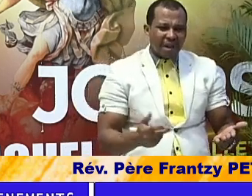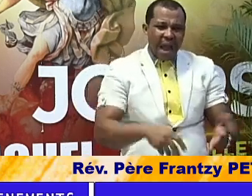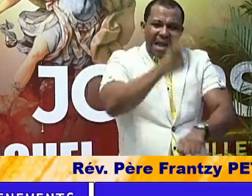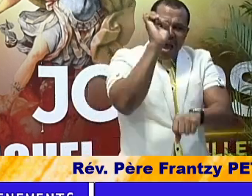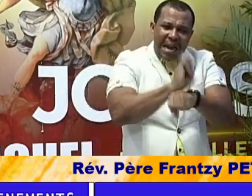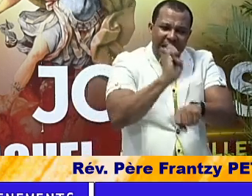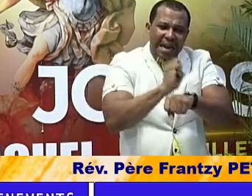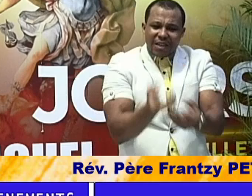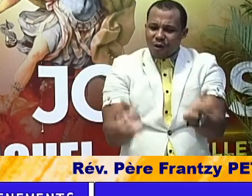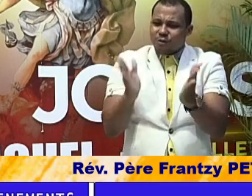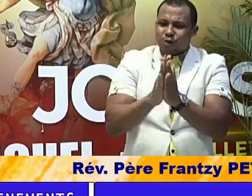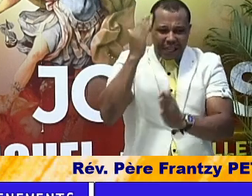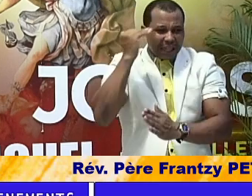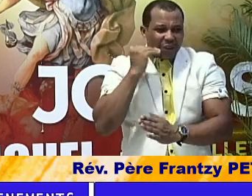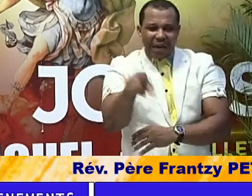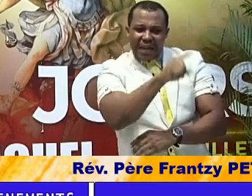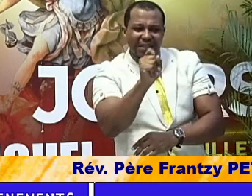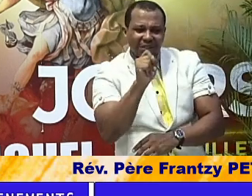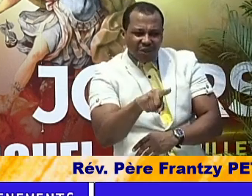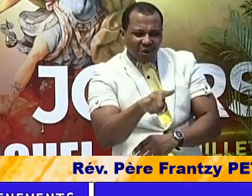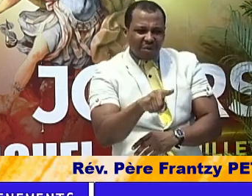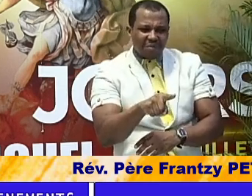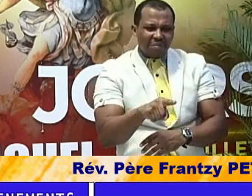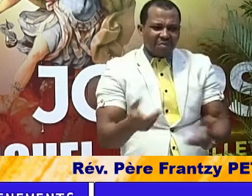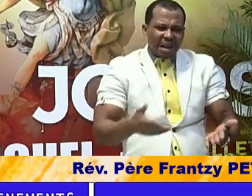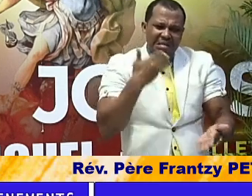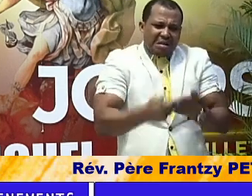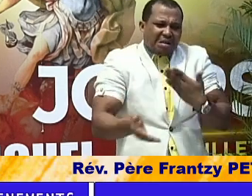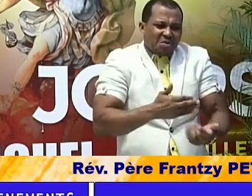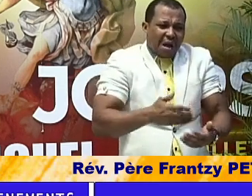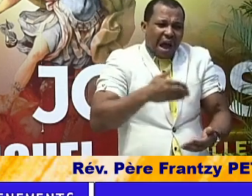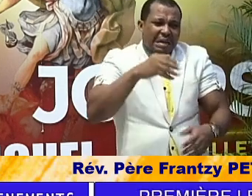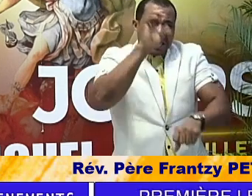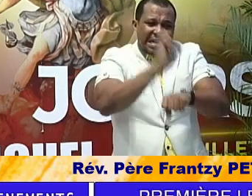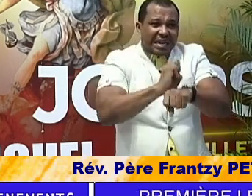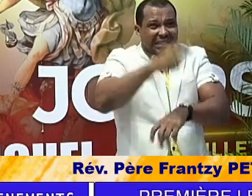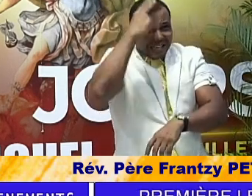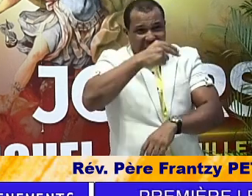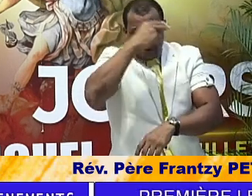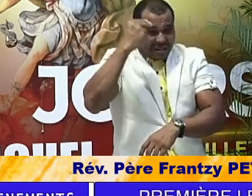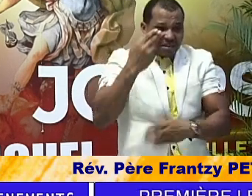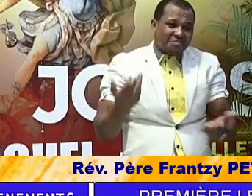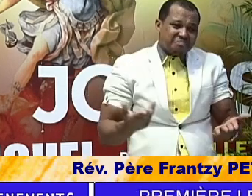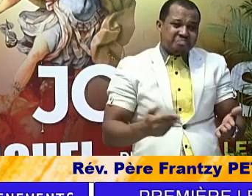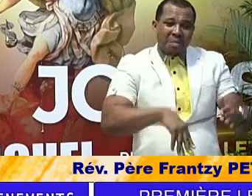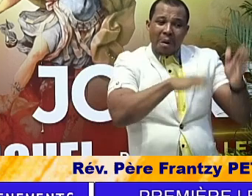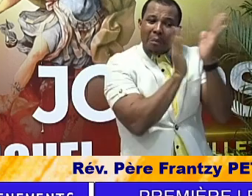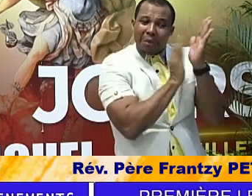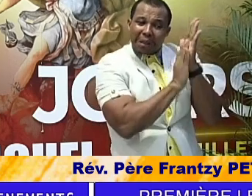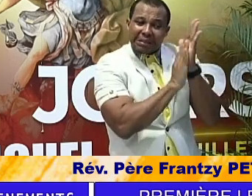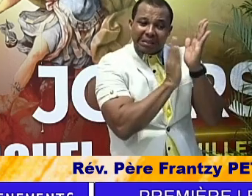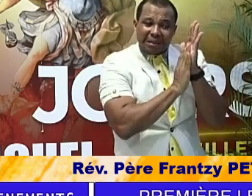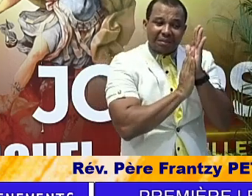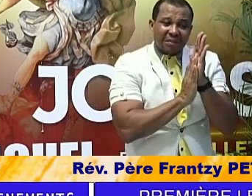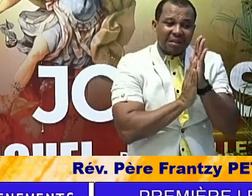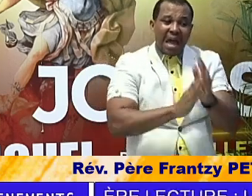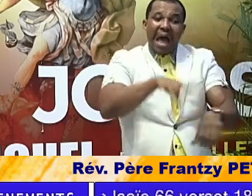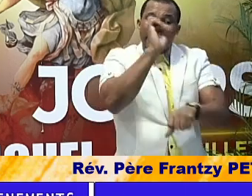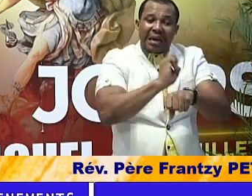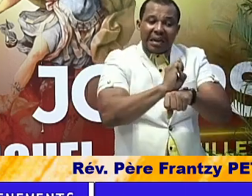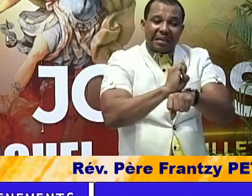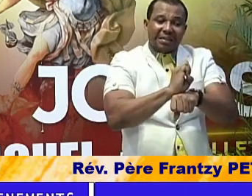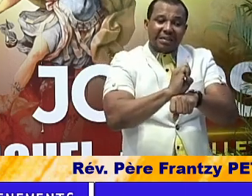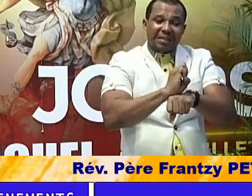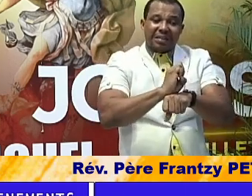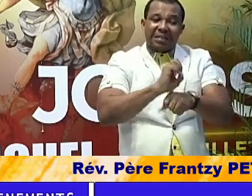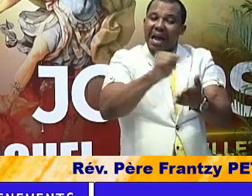L'église yo doit poser tête aux questions que ce soit c'est l'église catholique côté nous y a là l'église protestante, l'église